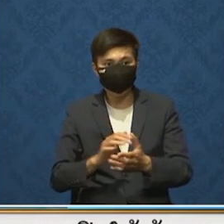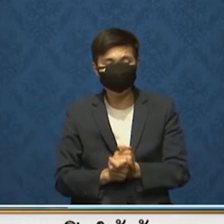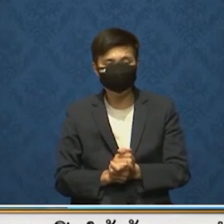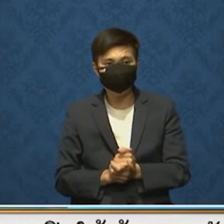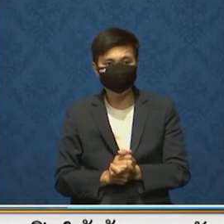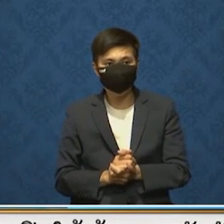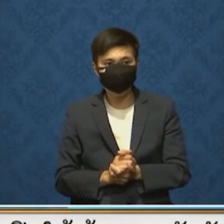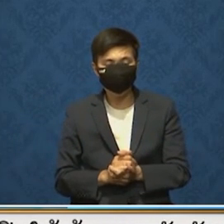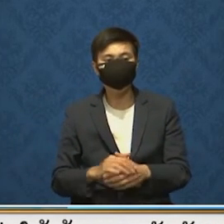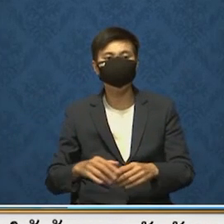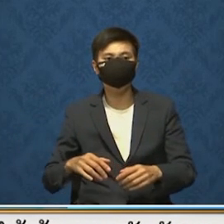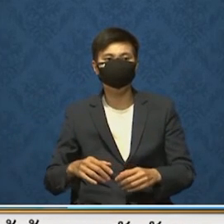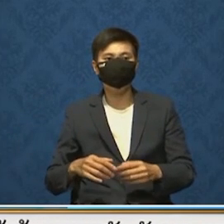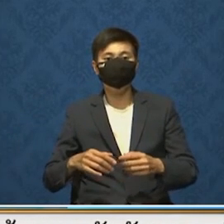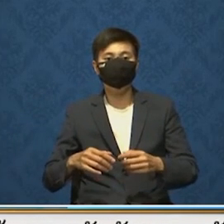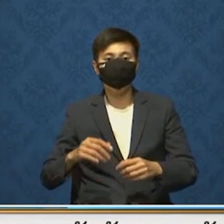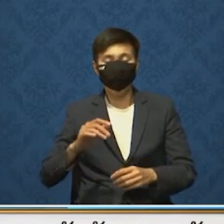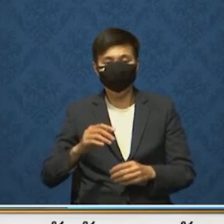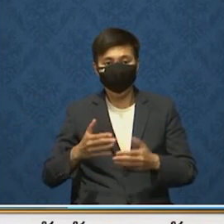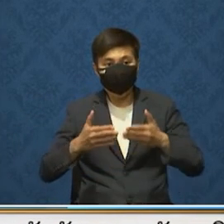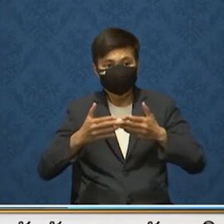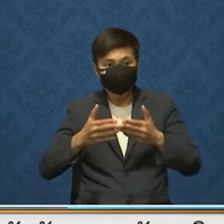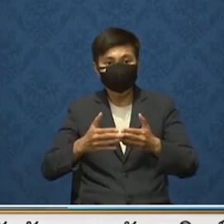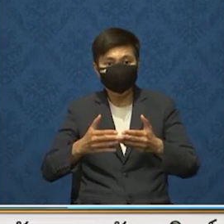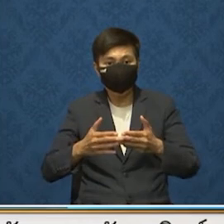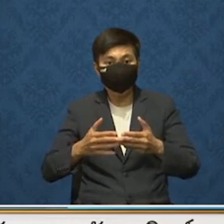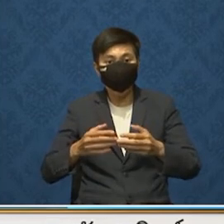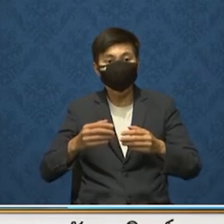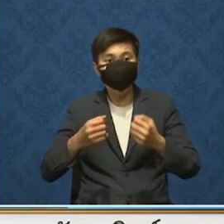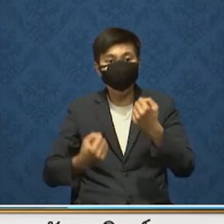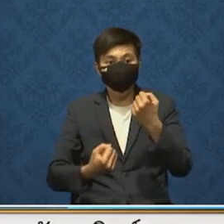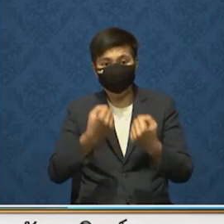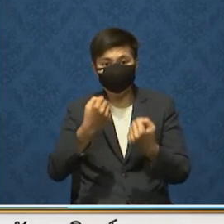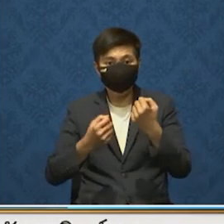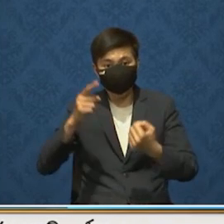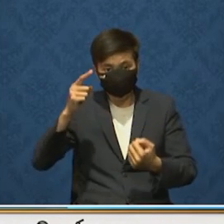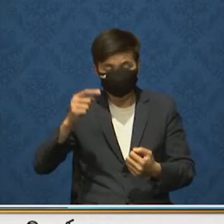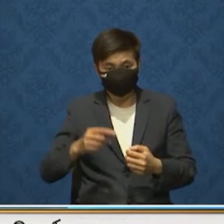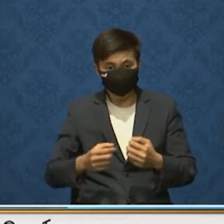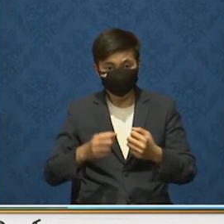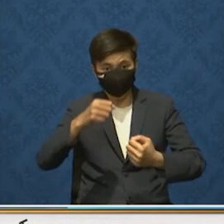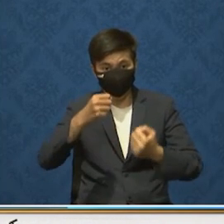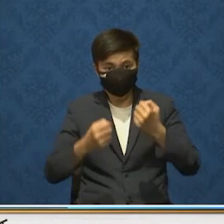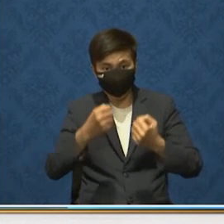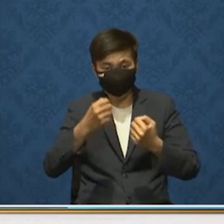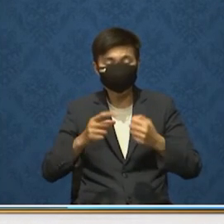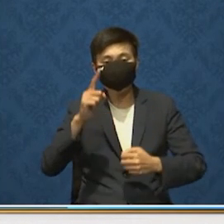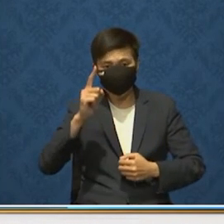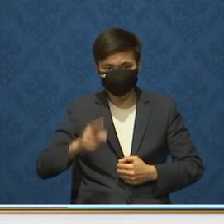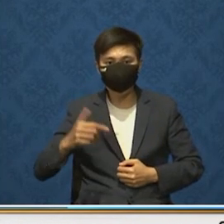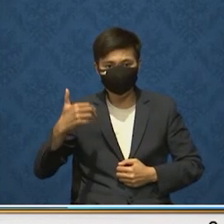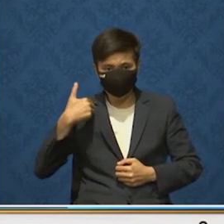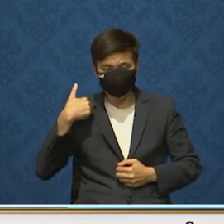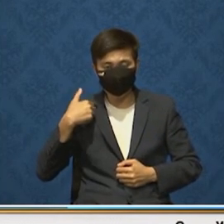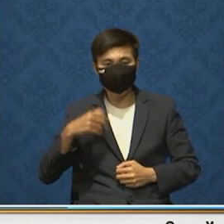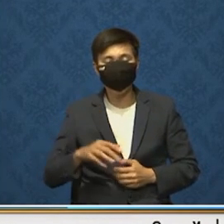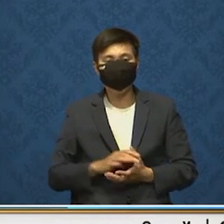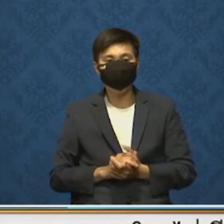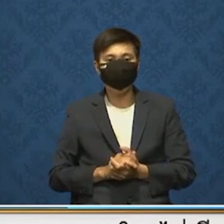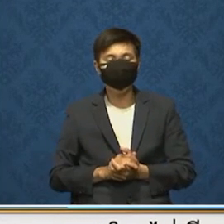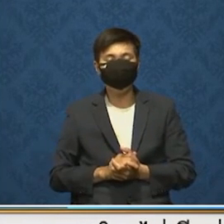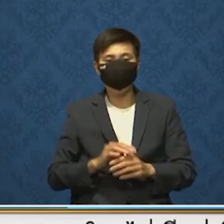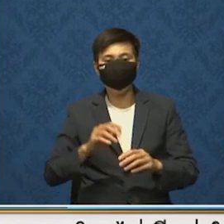ยาไล้คนครับต้องมีจำเป็ัต้องใช้คำวาต้องมีปี 65 ได้งกไปแล้ว